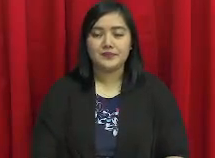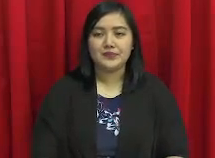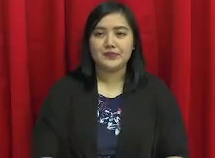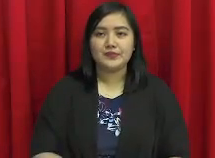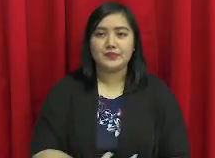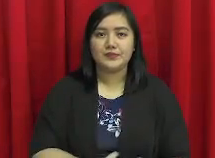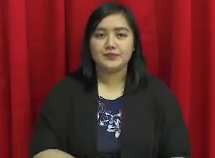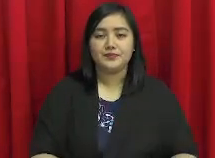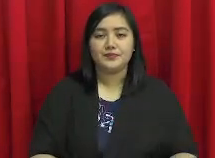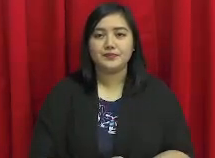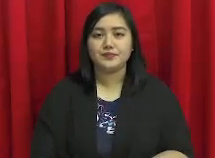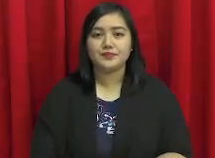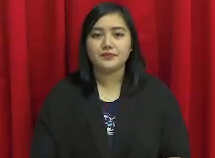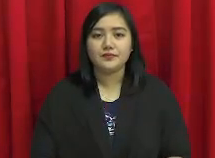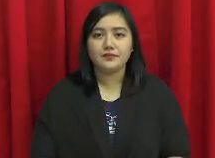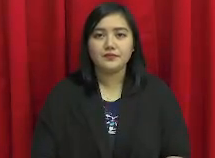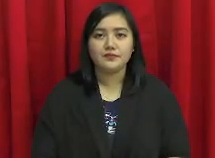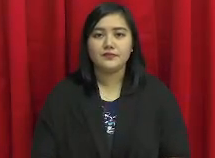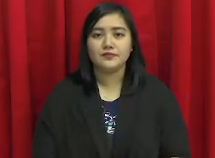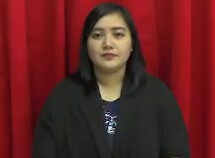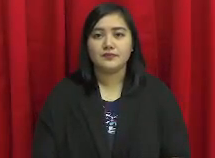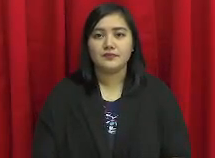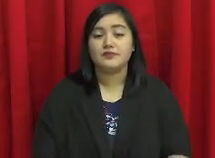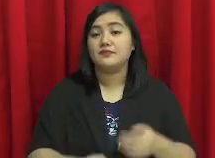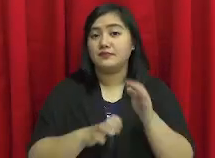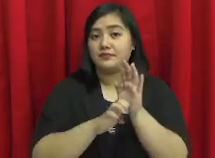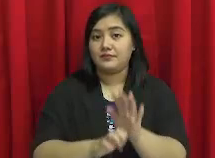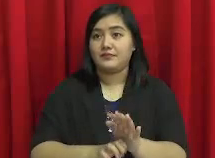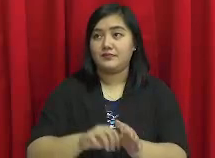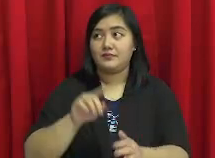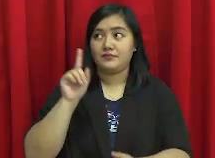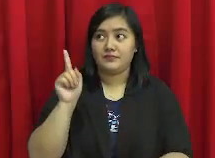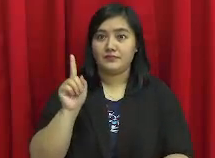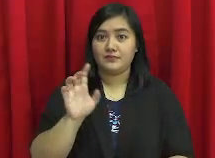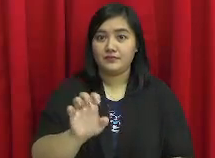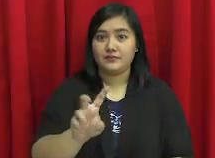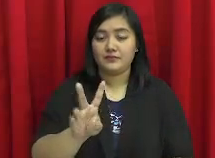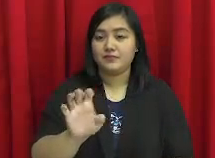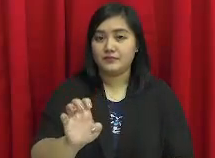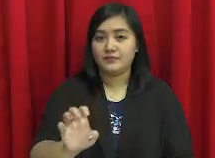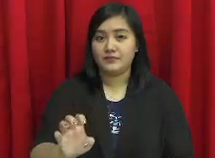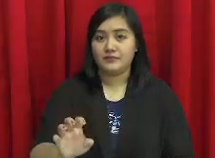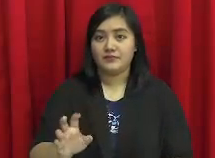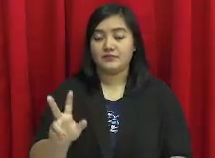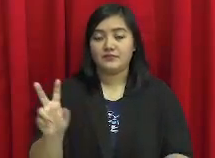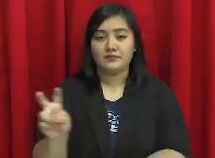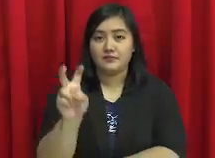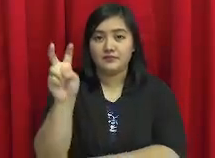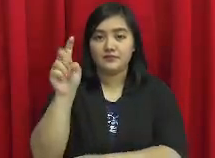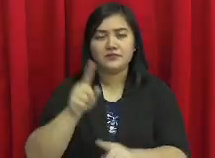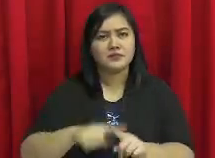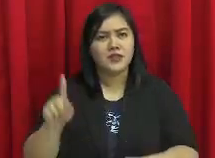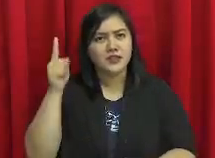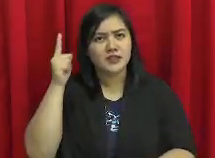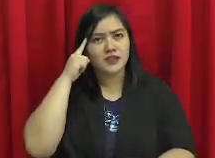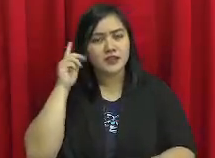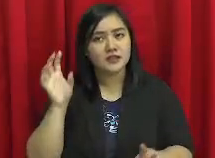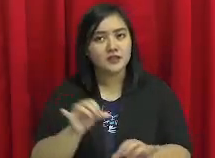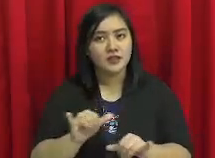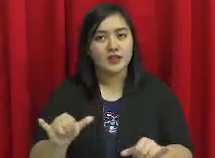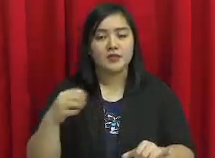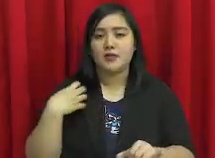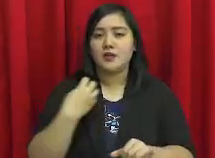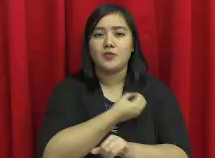Mm-hmm. Si Eve yung natempt. Hindi malayo na pati anak po natin. Yun. Ilagay natin sa reality ngayon.